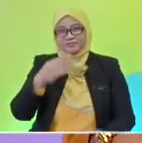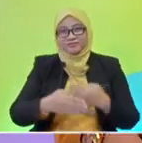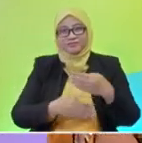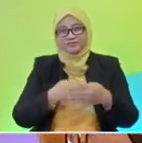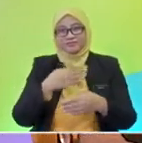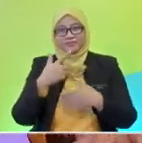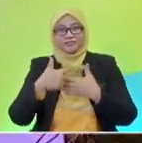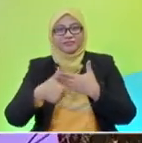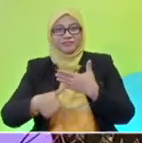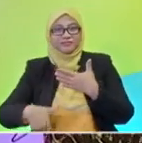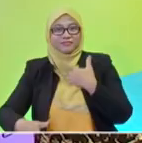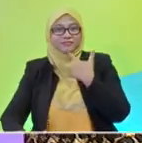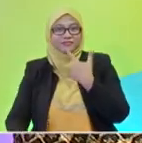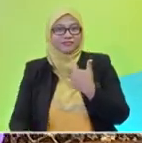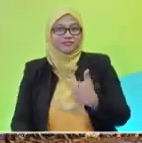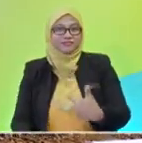lama.